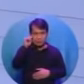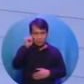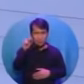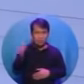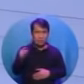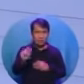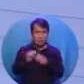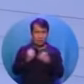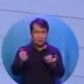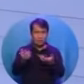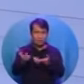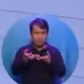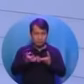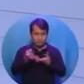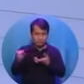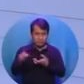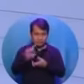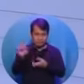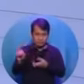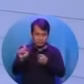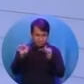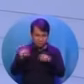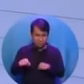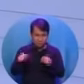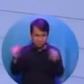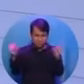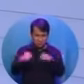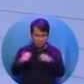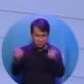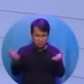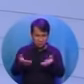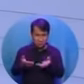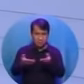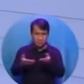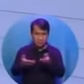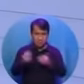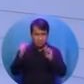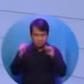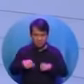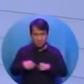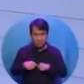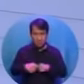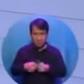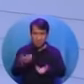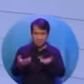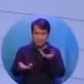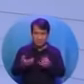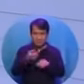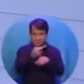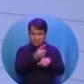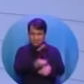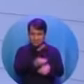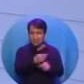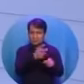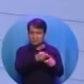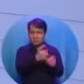sa kay Anthony kung ano bang gusto niyong mangyari. And then, kung kaya pag-ayusin, at siguro, i-therapy itong si